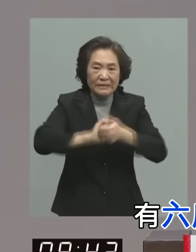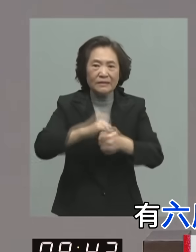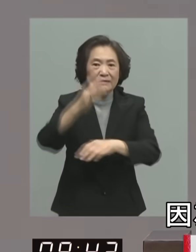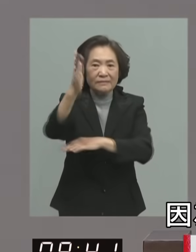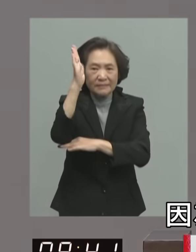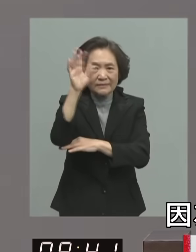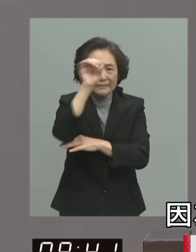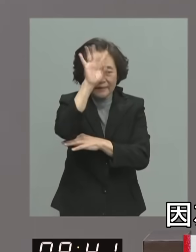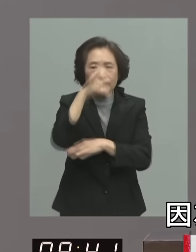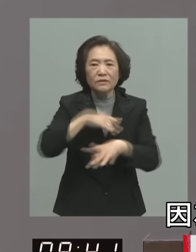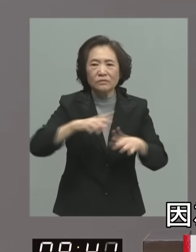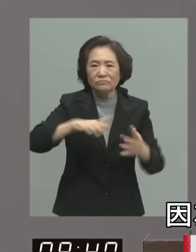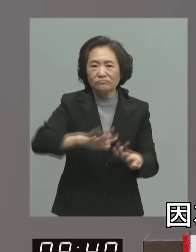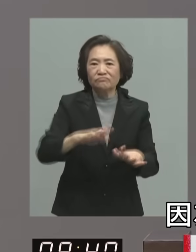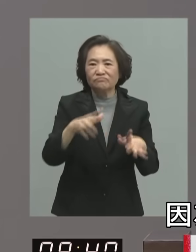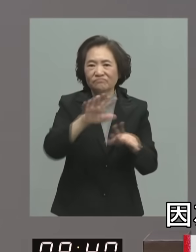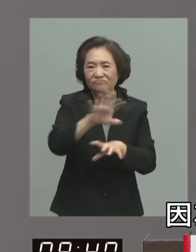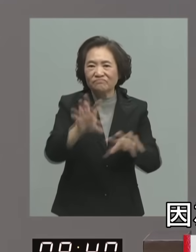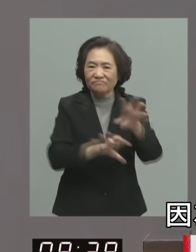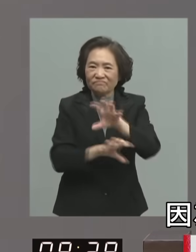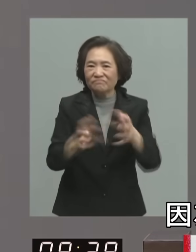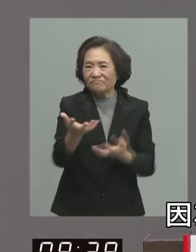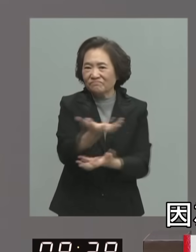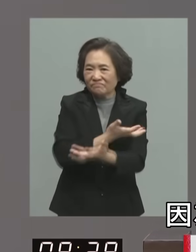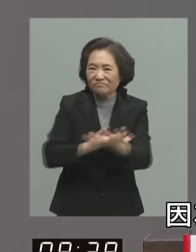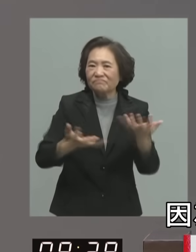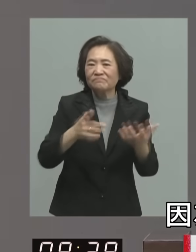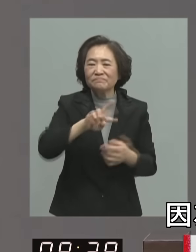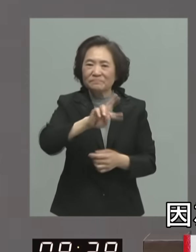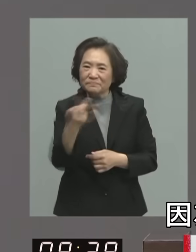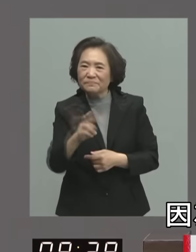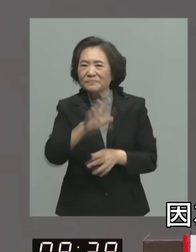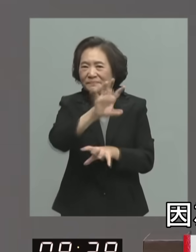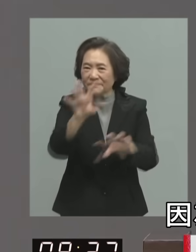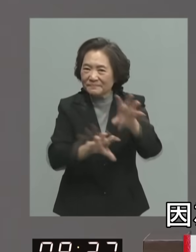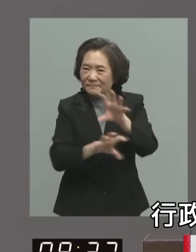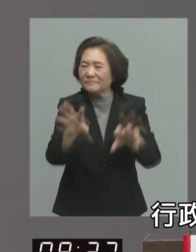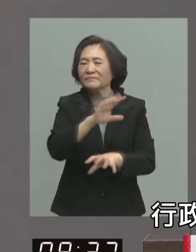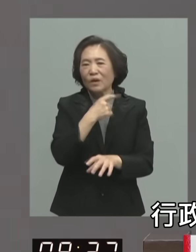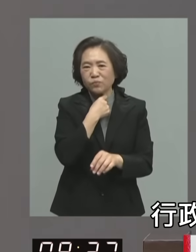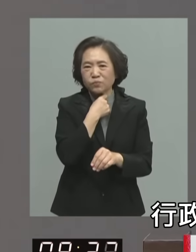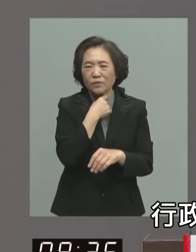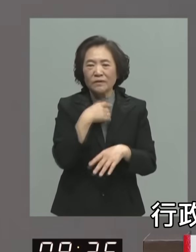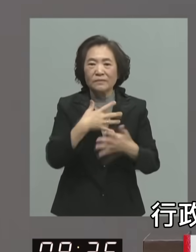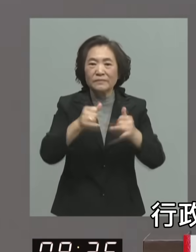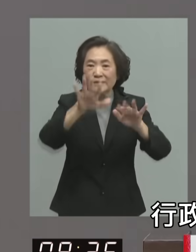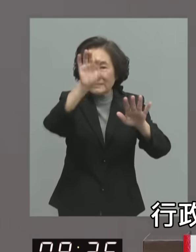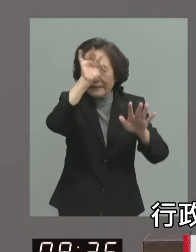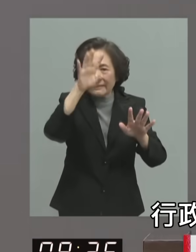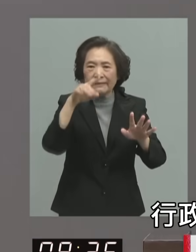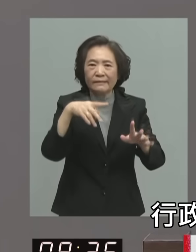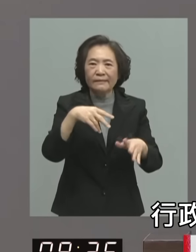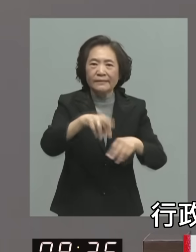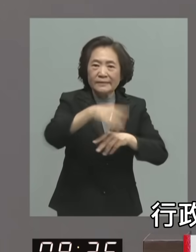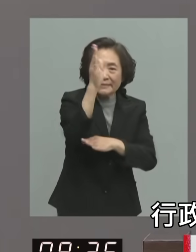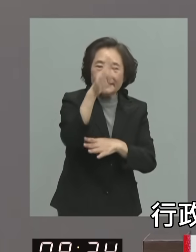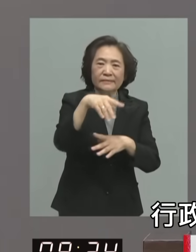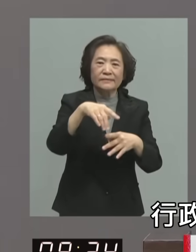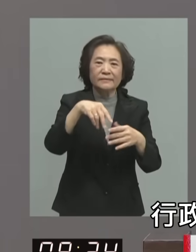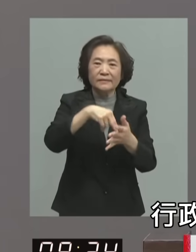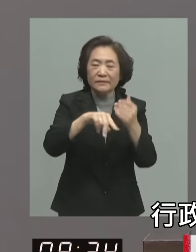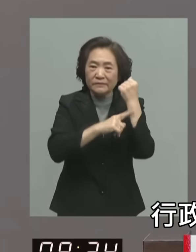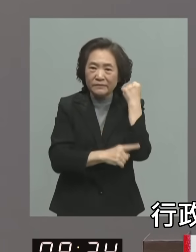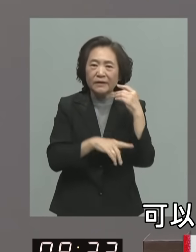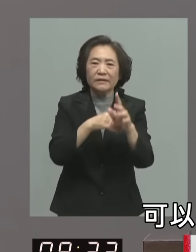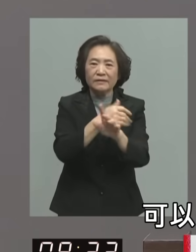替，因为民进党执政这几年来，行政、立法、司法、考